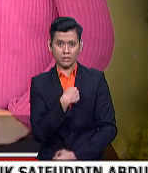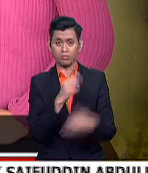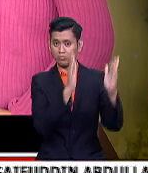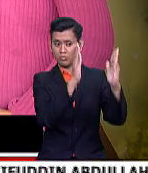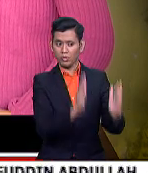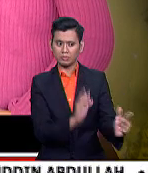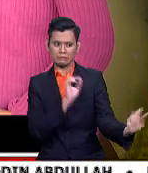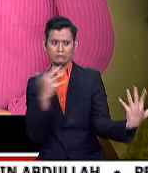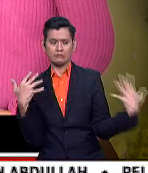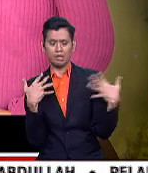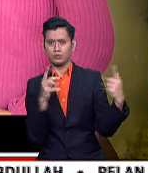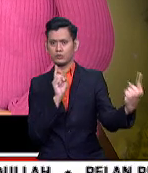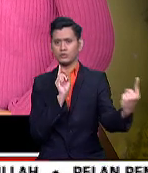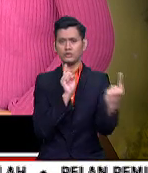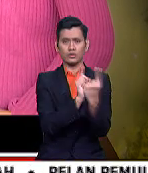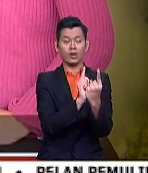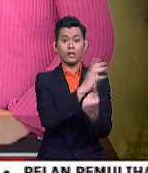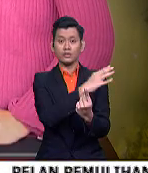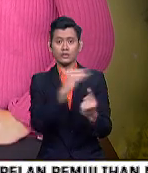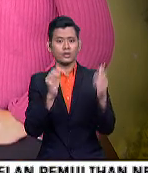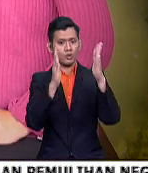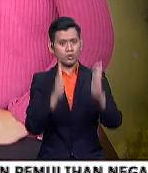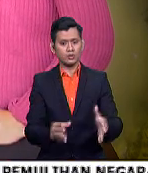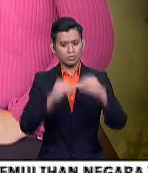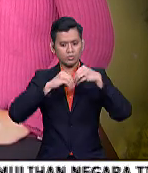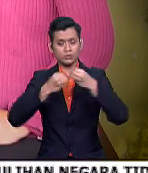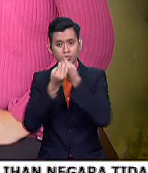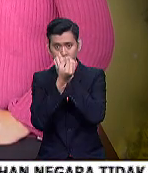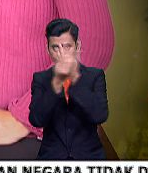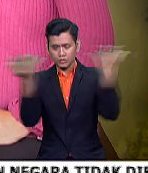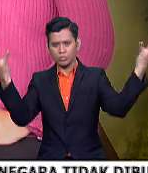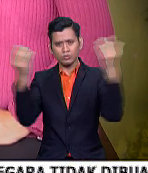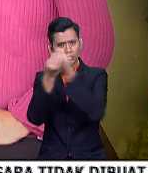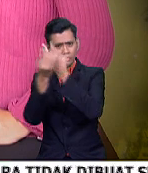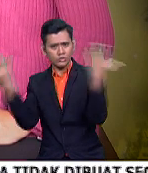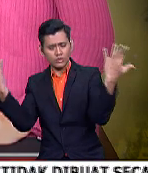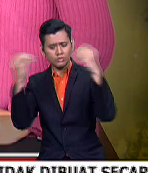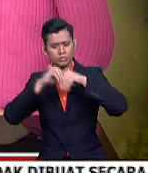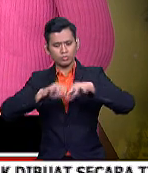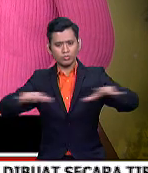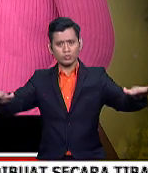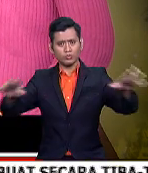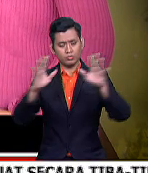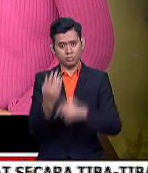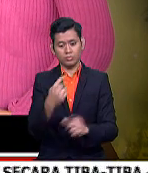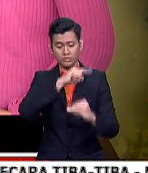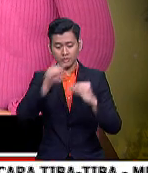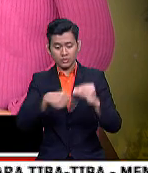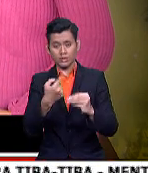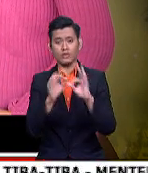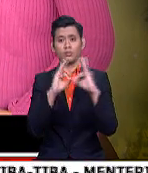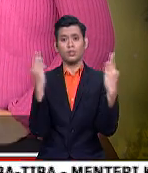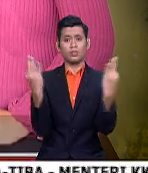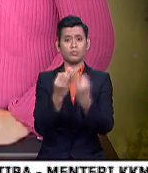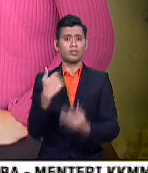Tak ada orang ambil tambah. Tak pergi atas, sebab atas. So, itu sama malu lah kan. Malu kat